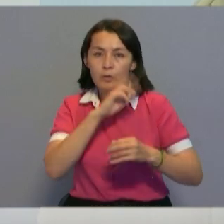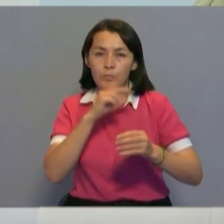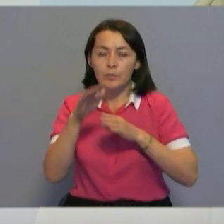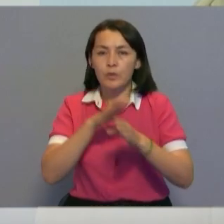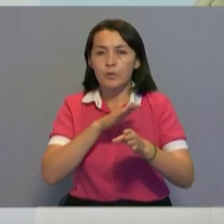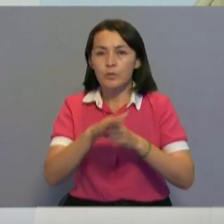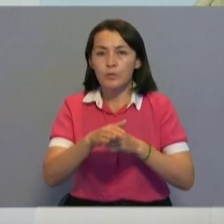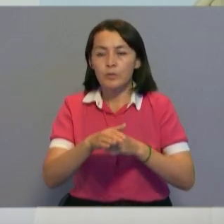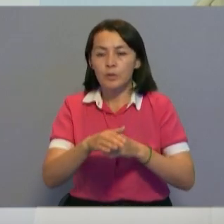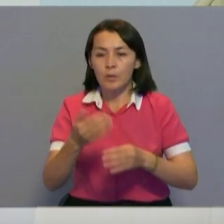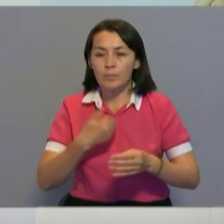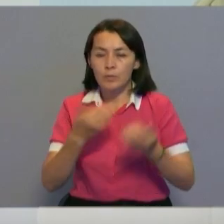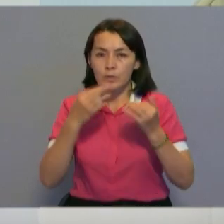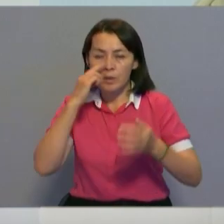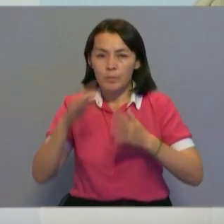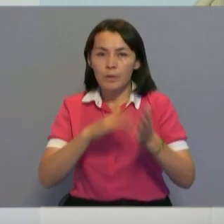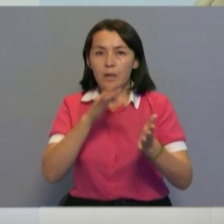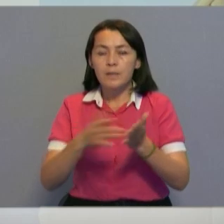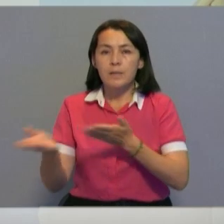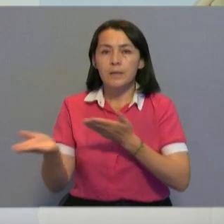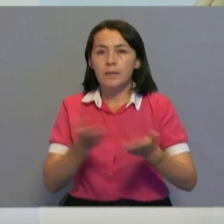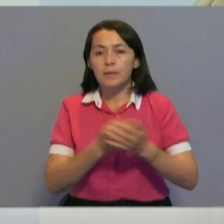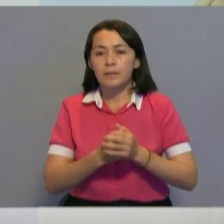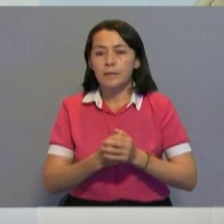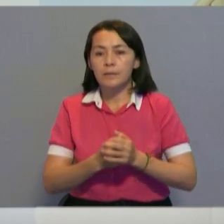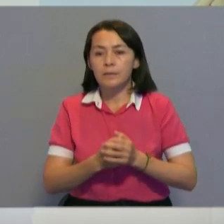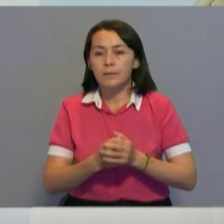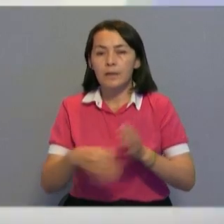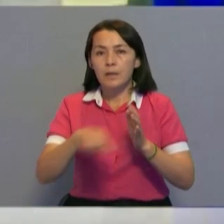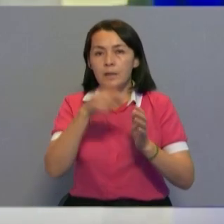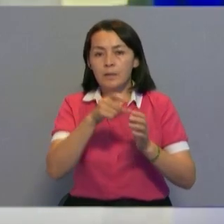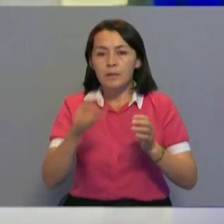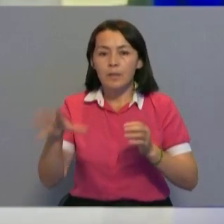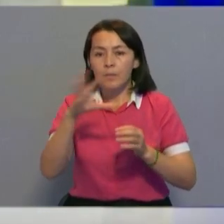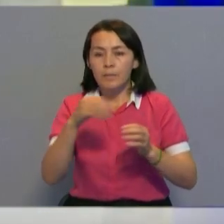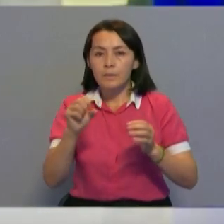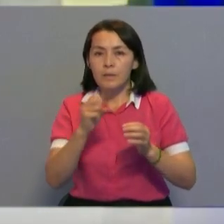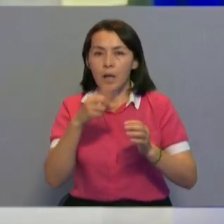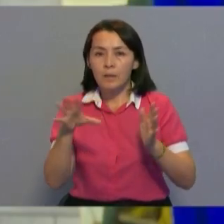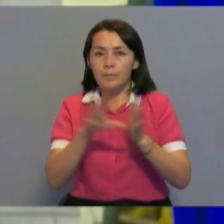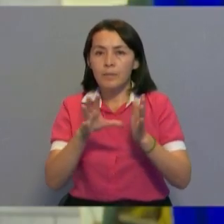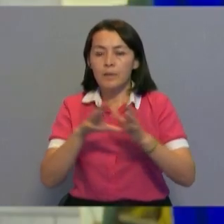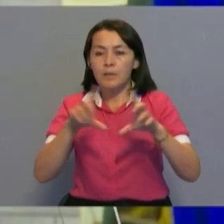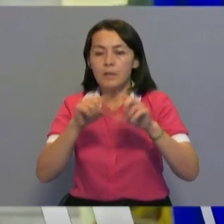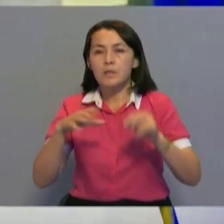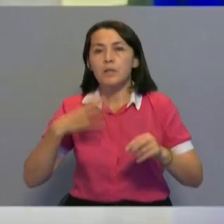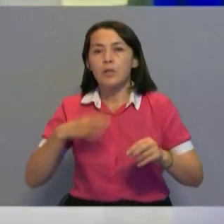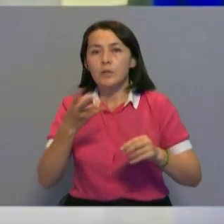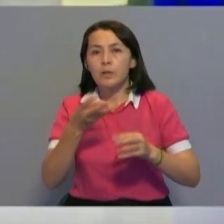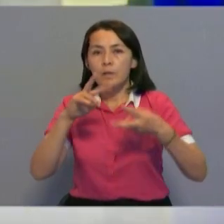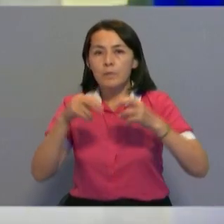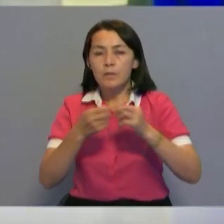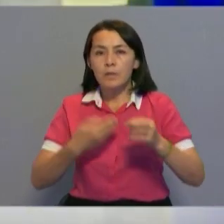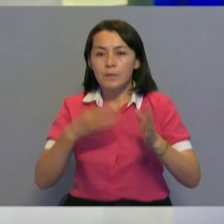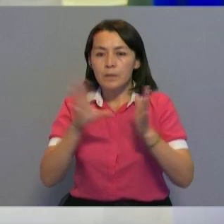жұмысын жүргізу мақсатында біз осы Шымкент қаласына келіп отырмыз. Бір топ сенаторлар мәжілісмен. Бізге атом электр станциясы неге керек деген мәселеде